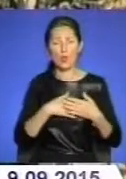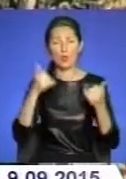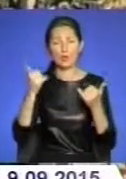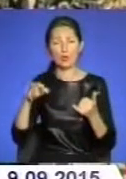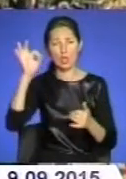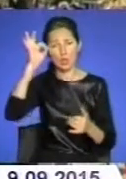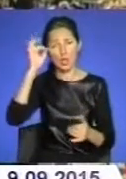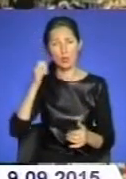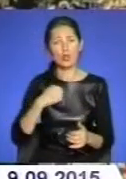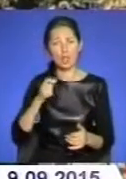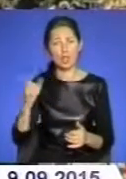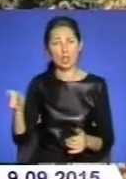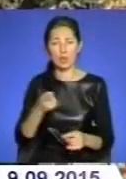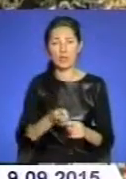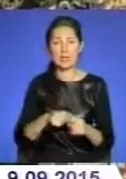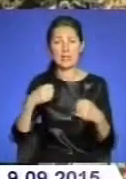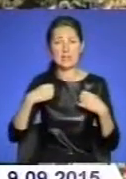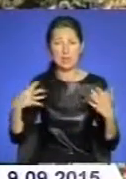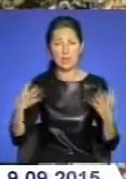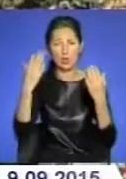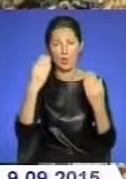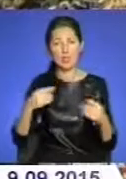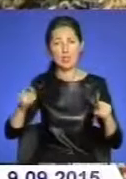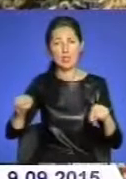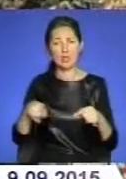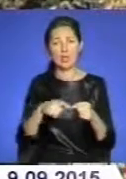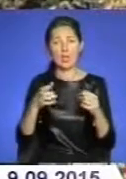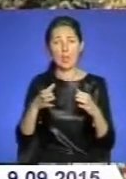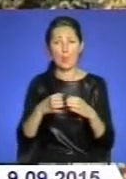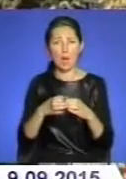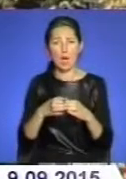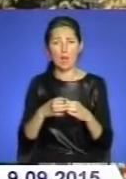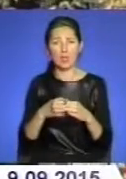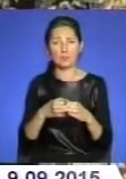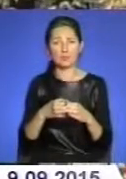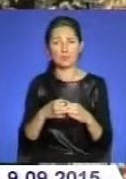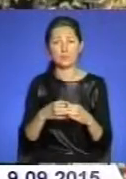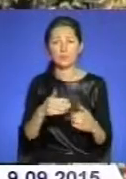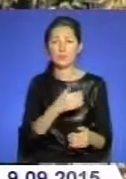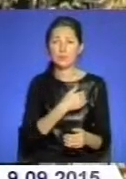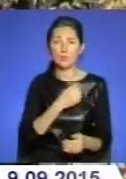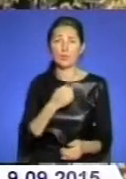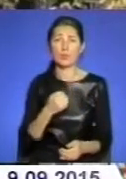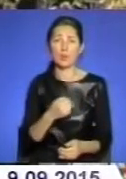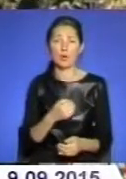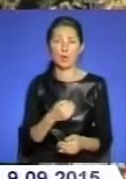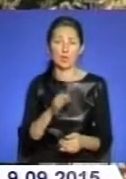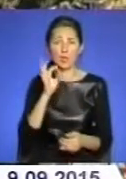згадуючи їх в це свято, день заснування бригади, хочемо побажати